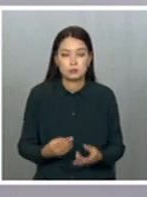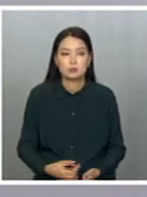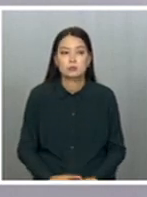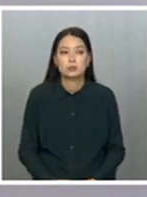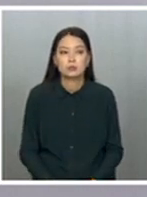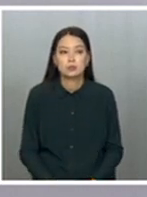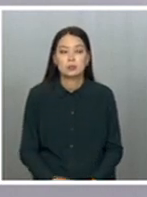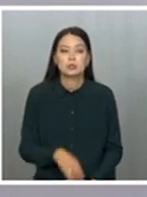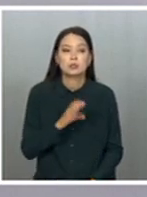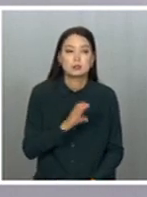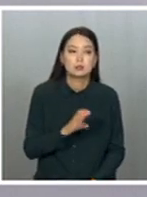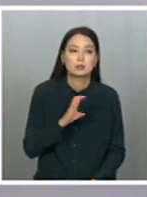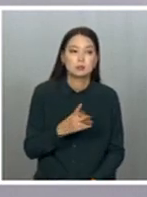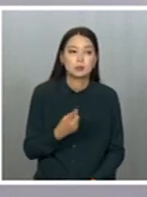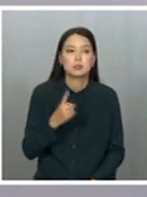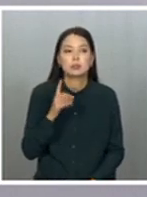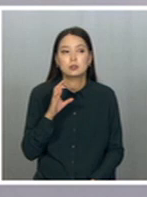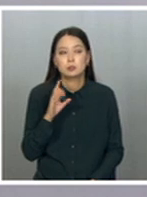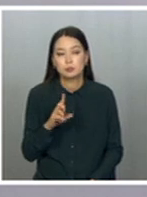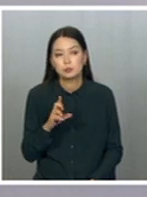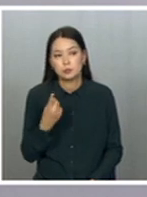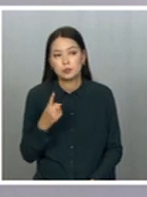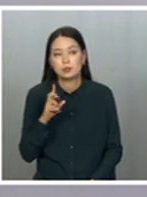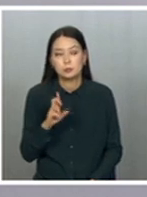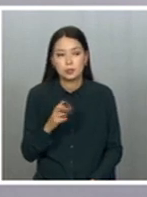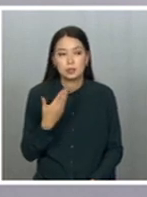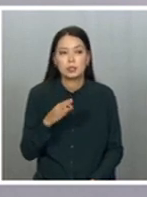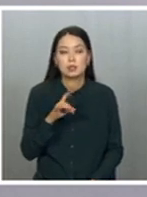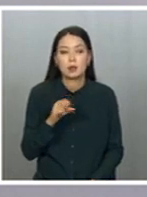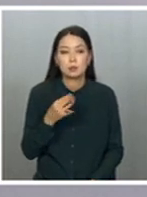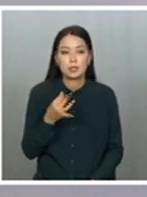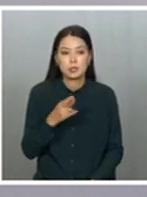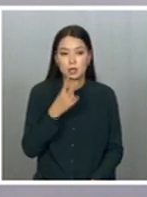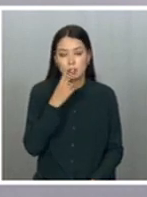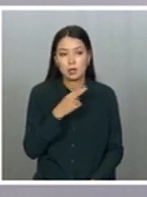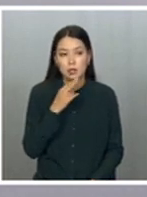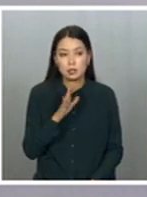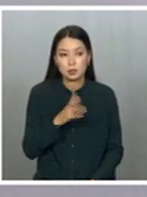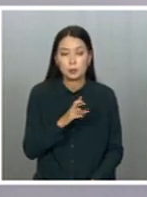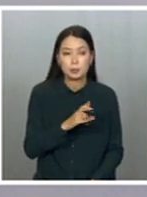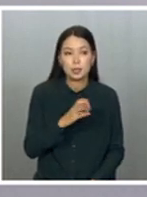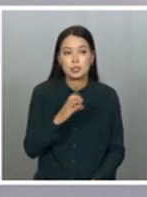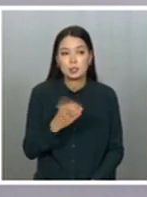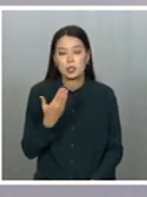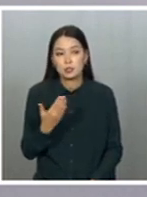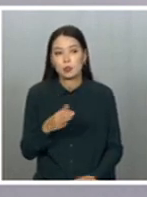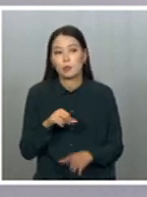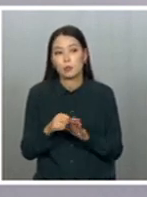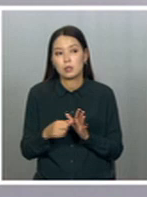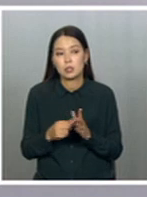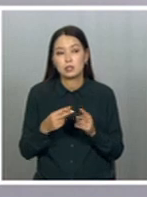С, С1, Б1, Б трапециясын қарастыратын болсақ, БЦ қабырғасы 16-ға тең, Б1,